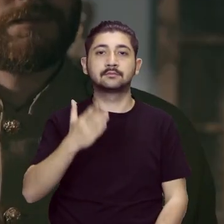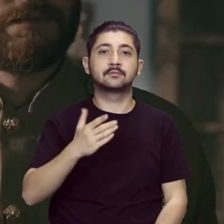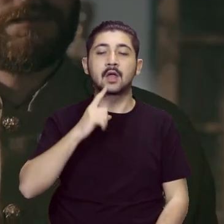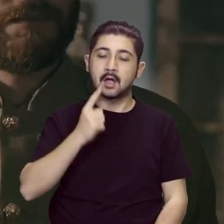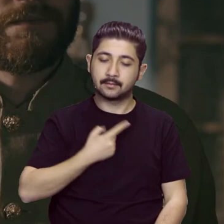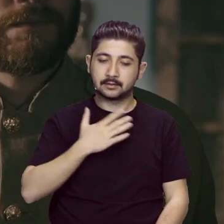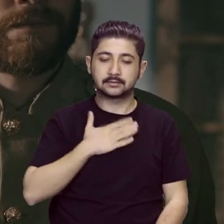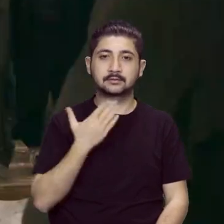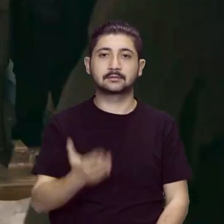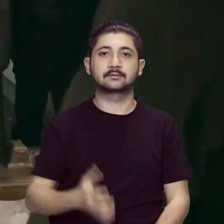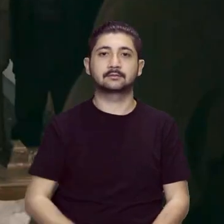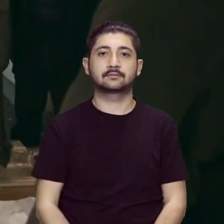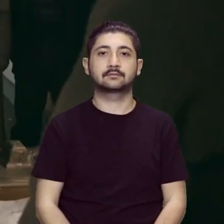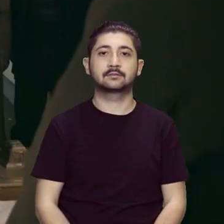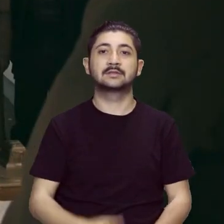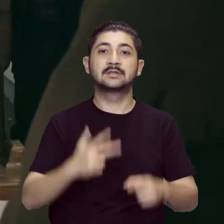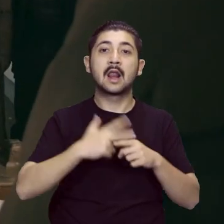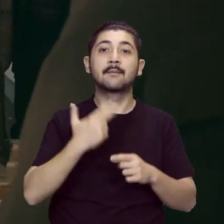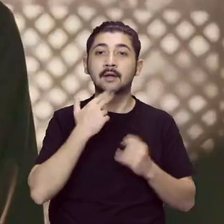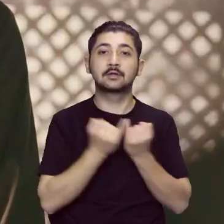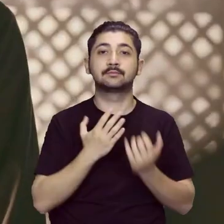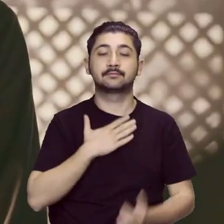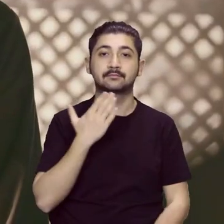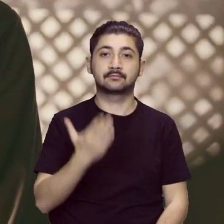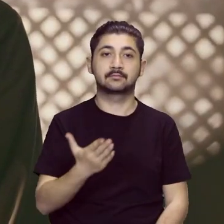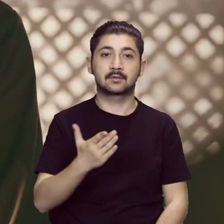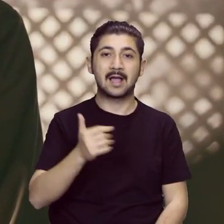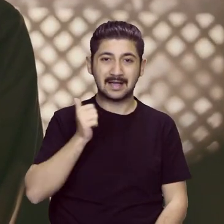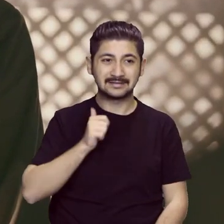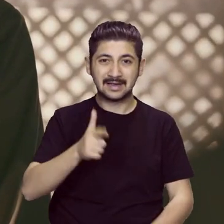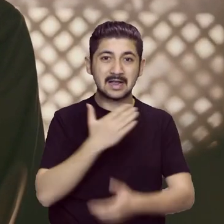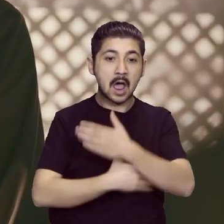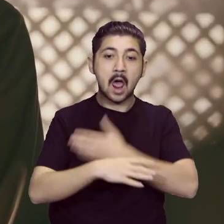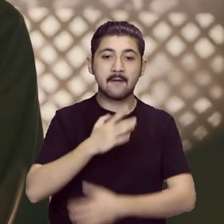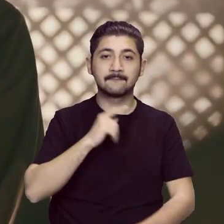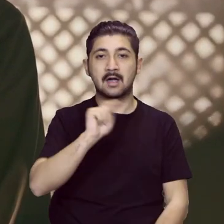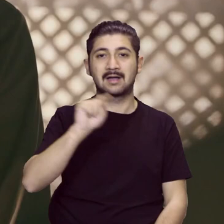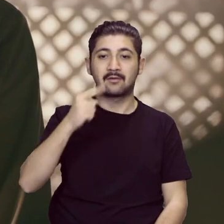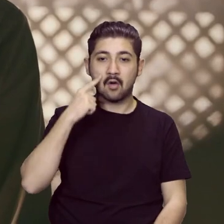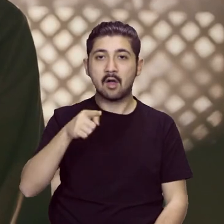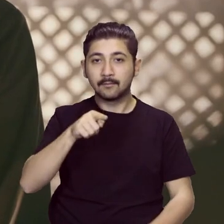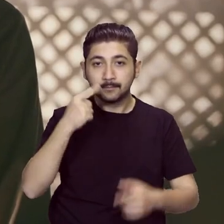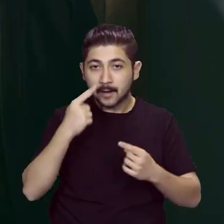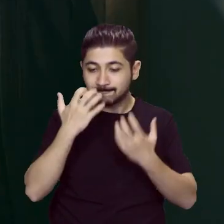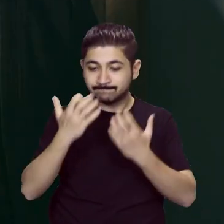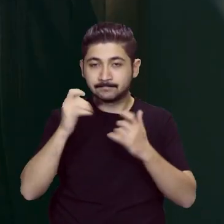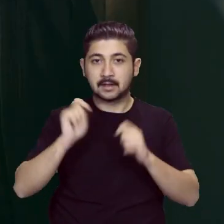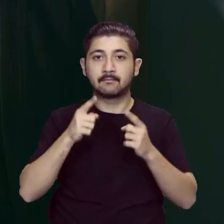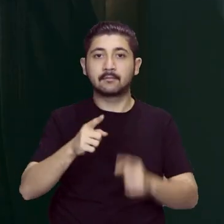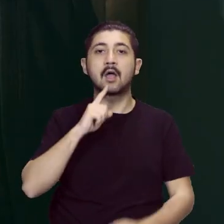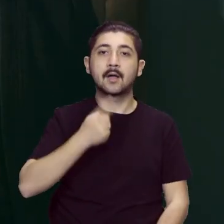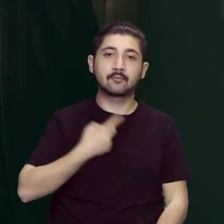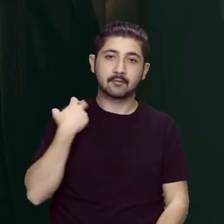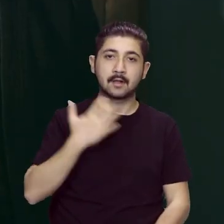üstüne. Gidiyor. Zeynep bacım, mücahitlerden yaralı olanlar var. Sen onlarla alakadar ol. Baş